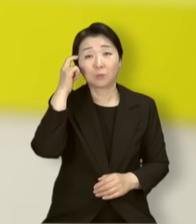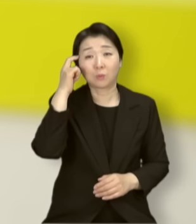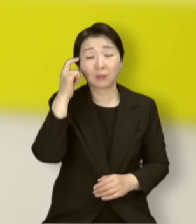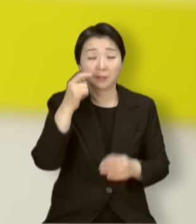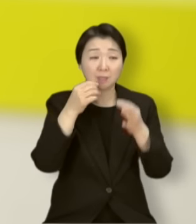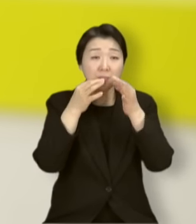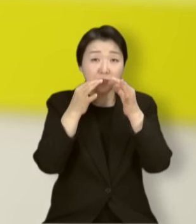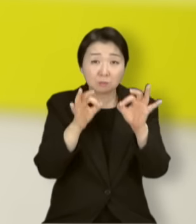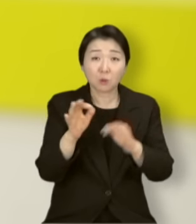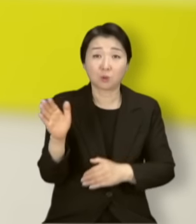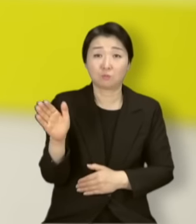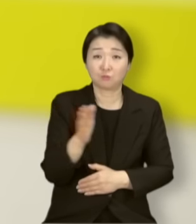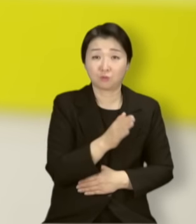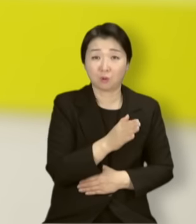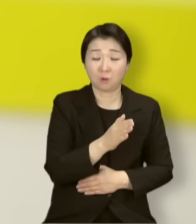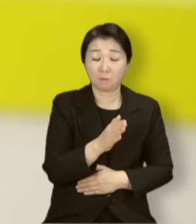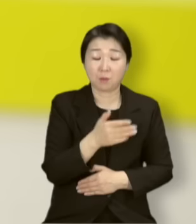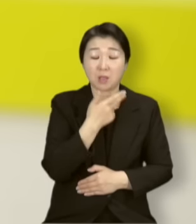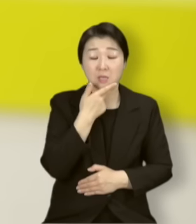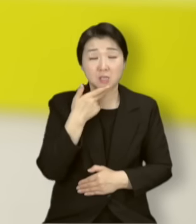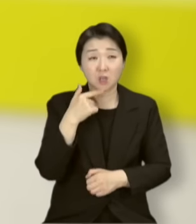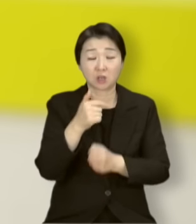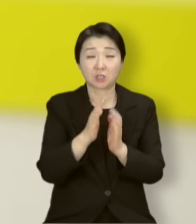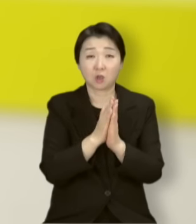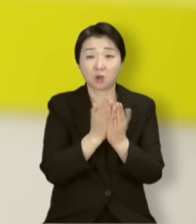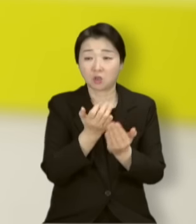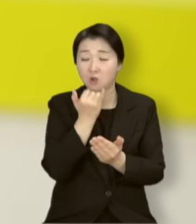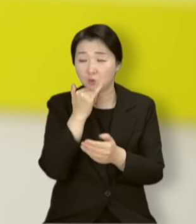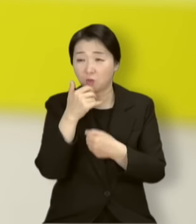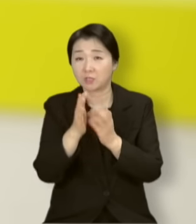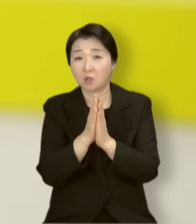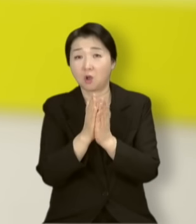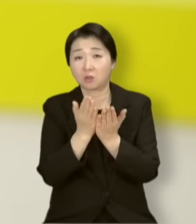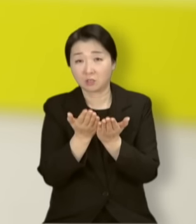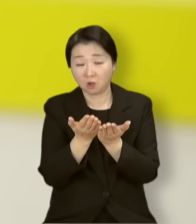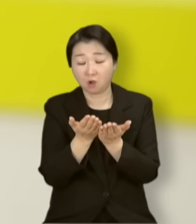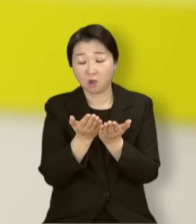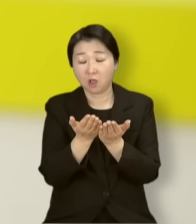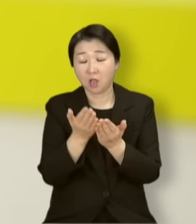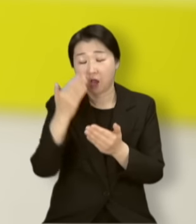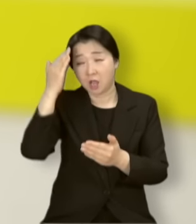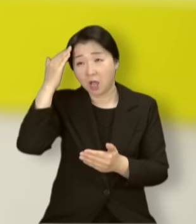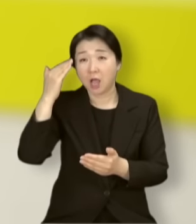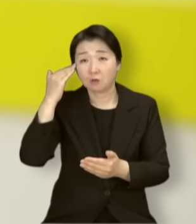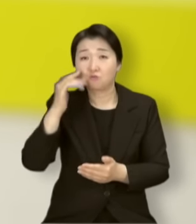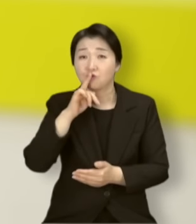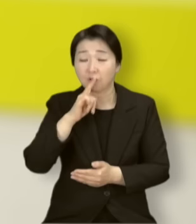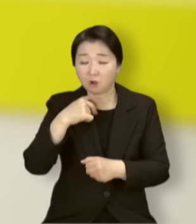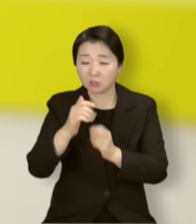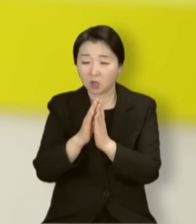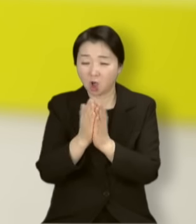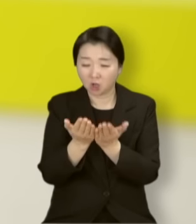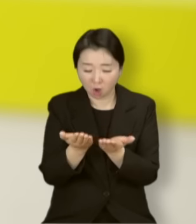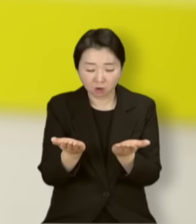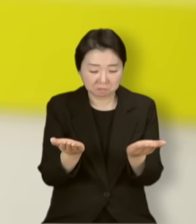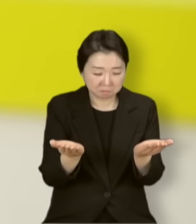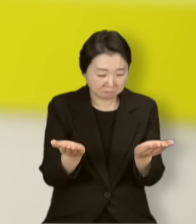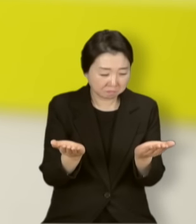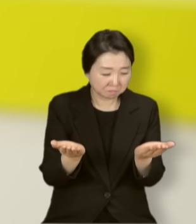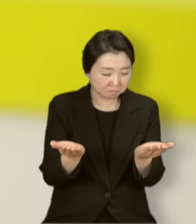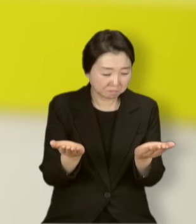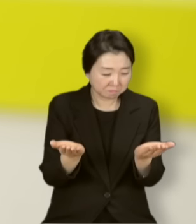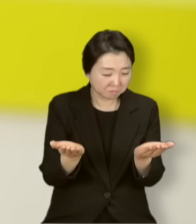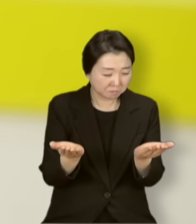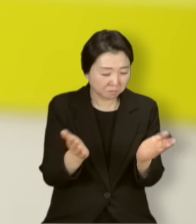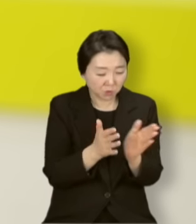되게 금요일부터 열심히 영어 성경, 독일 성경, 한글 성경 펴놓고 준비를 해서 네. 걔네들